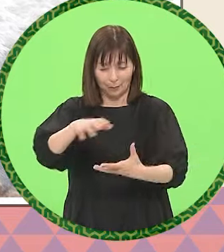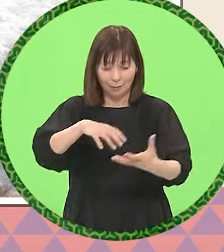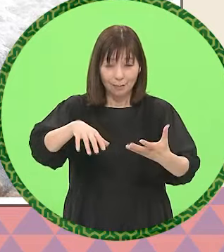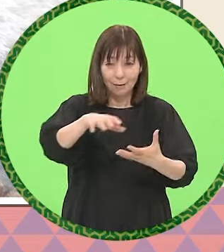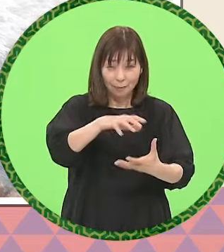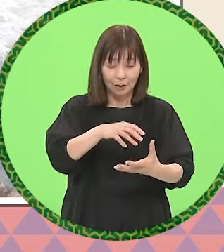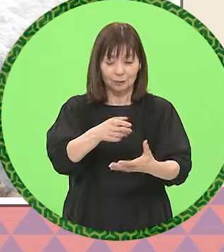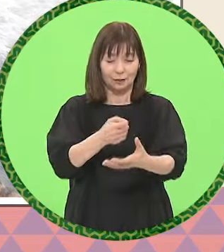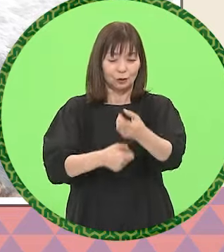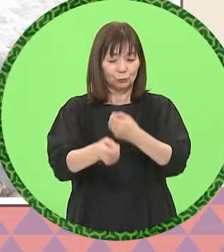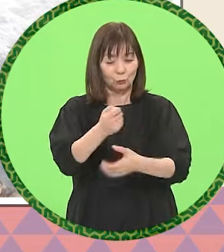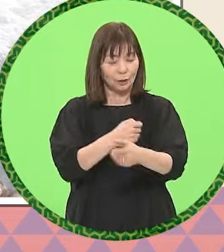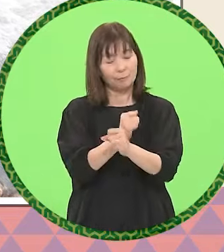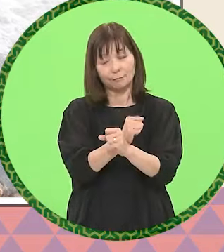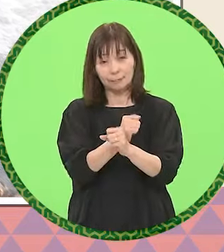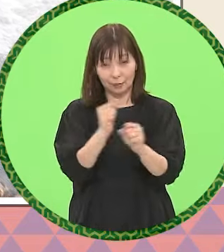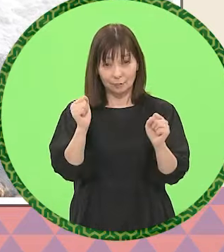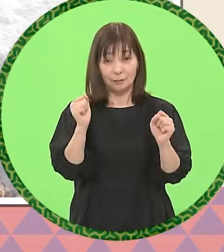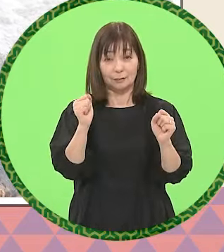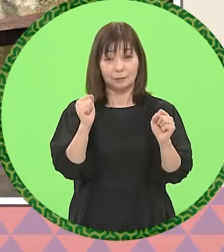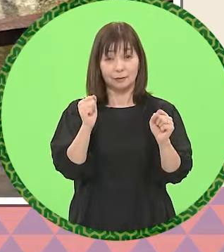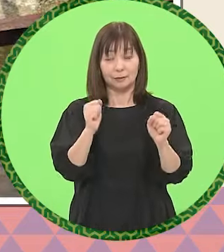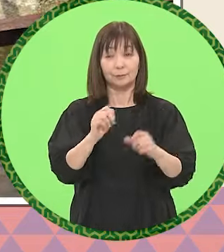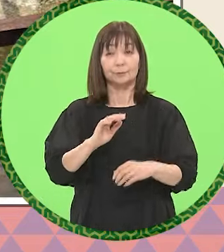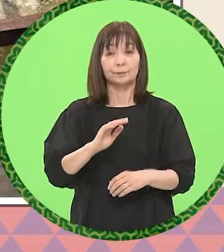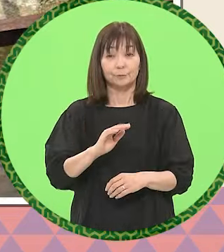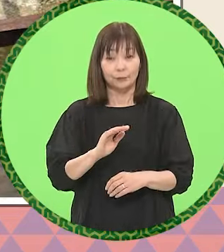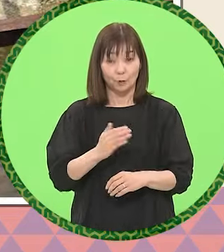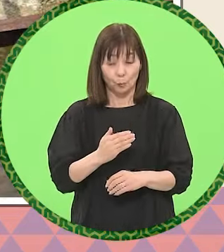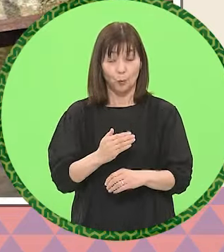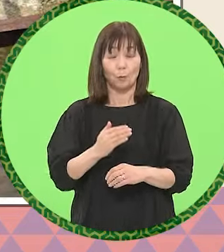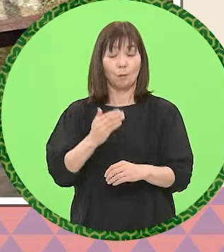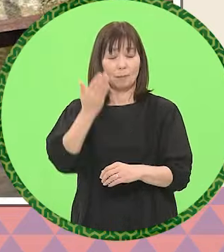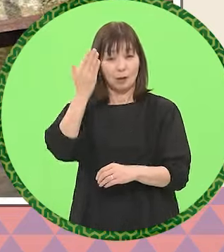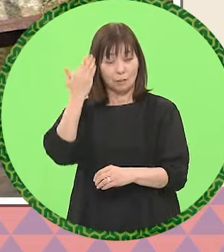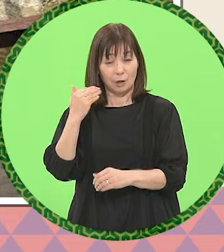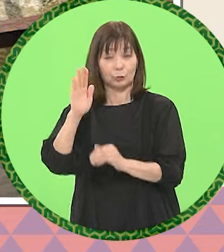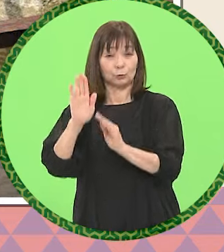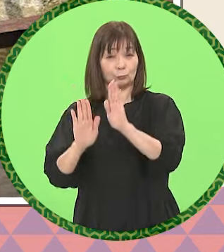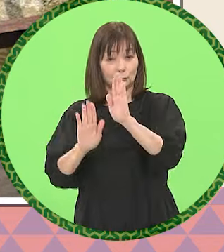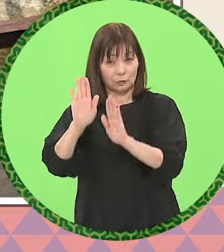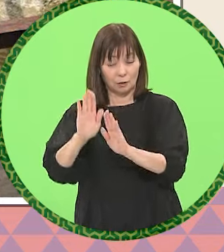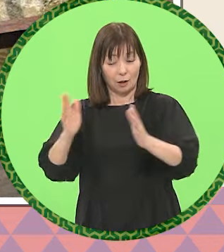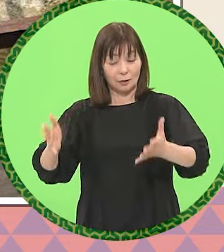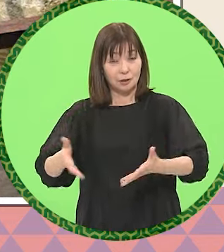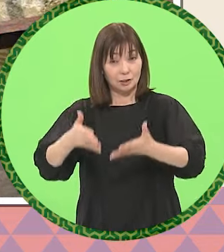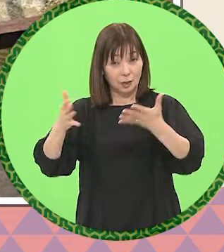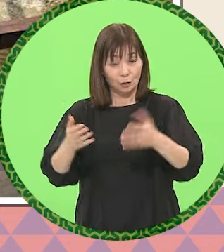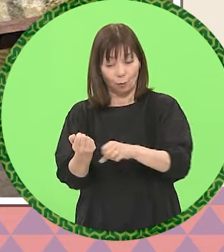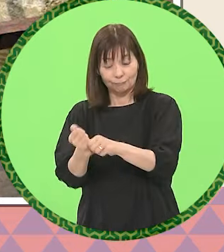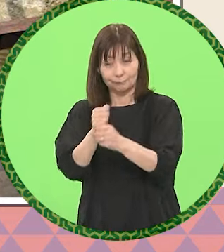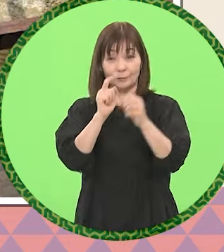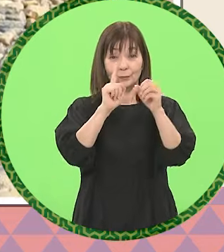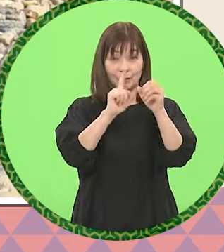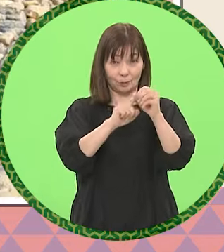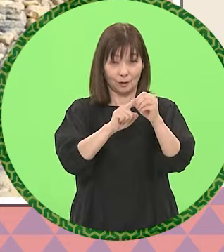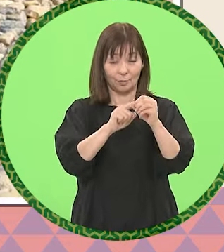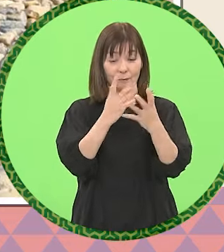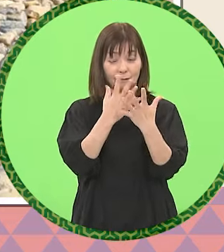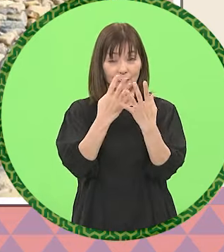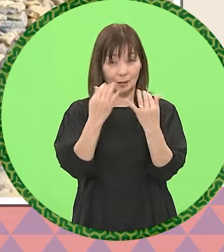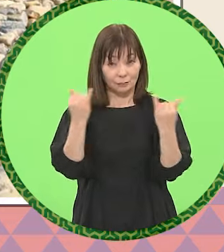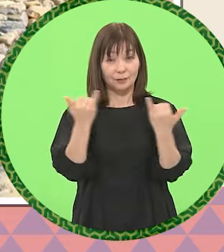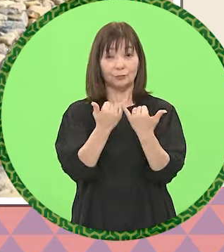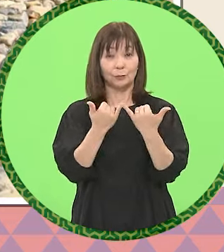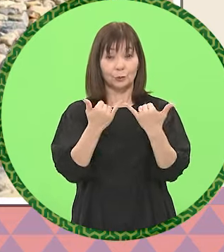埋もれてしまい、活動休止となりました。しかし、町のかつての姿やにぎわいを失うわけにはいかないと、